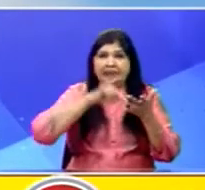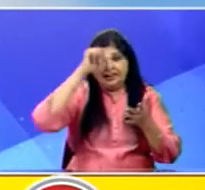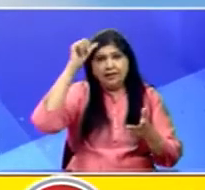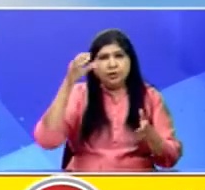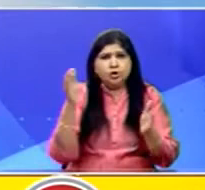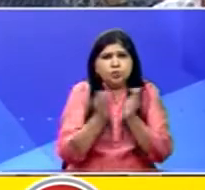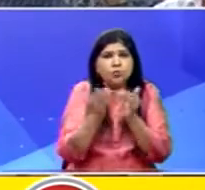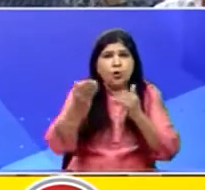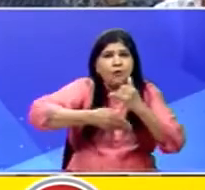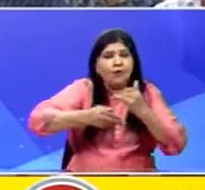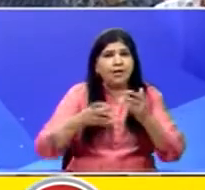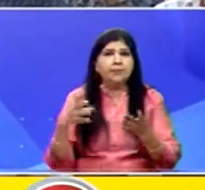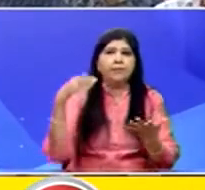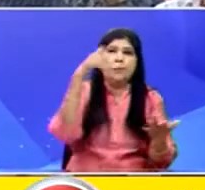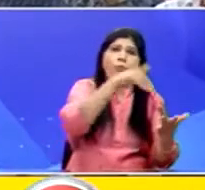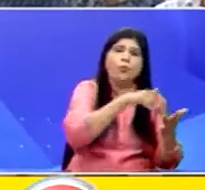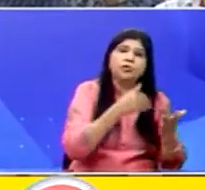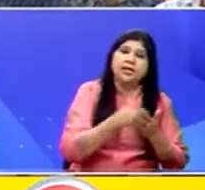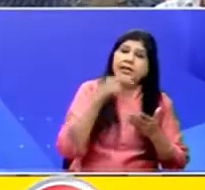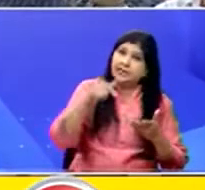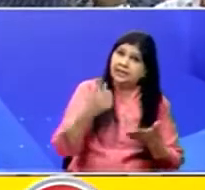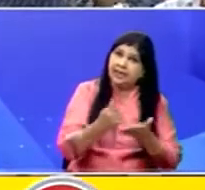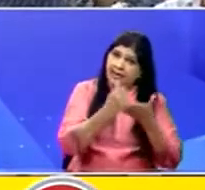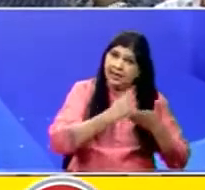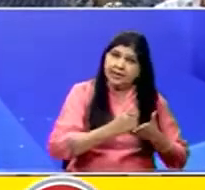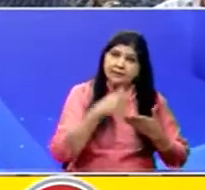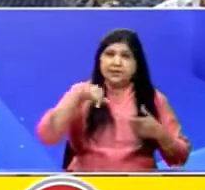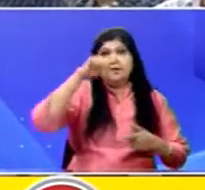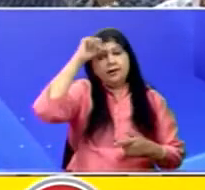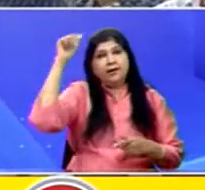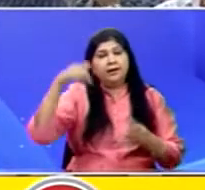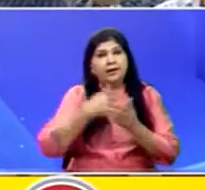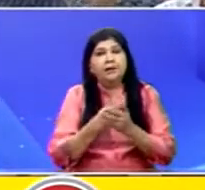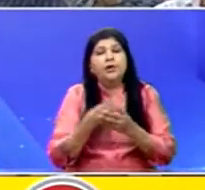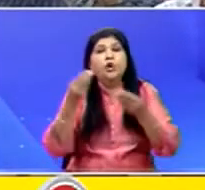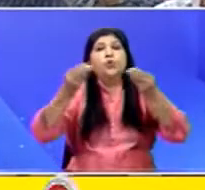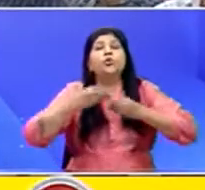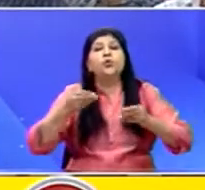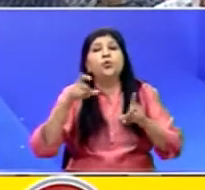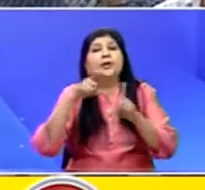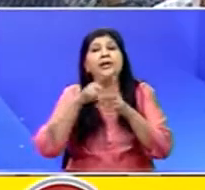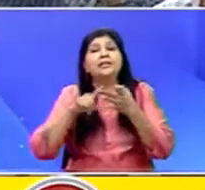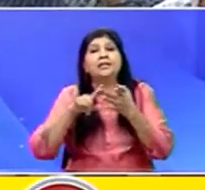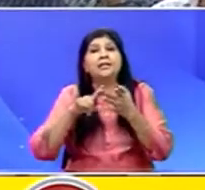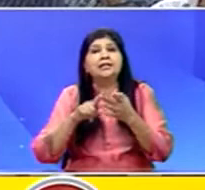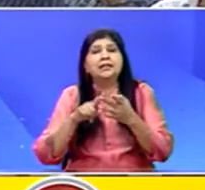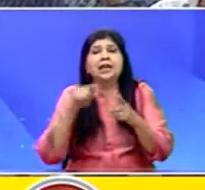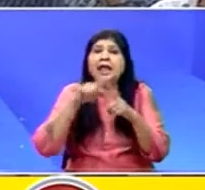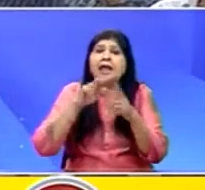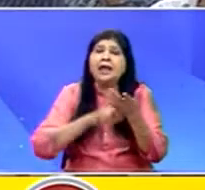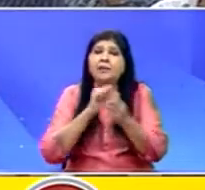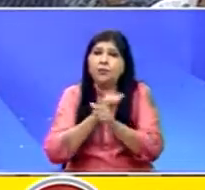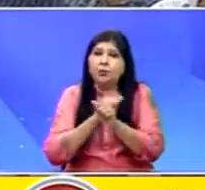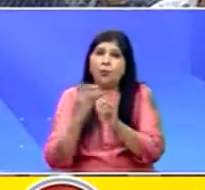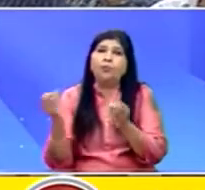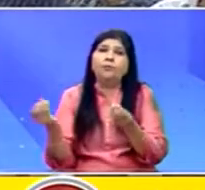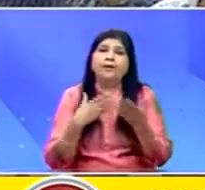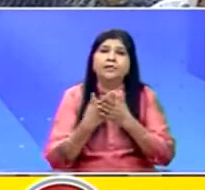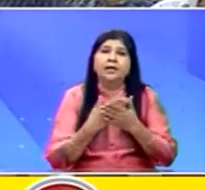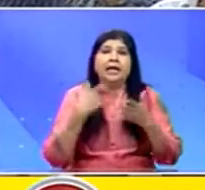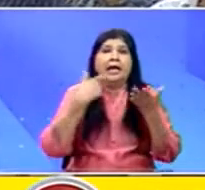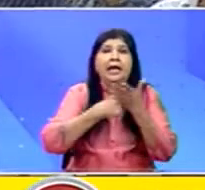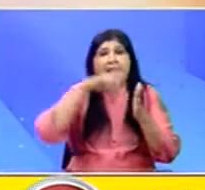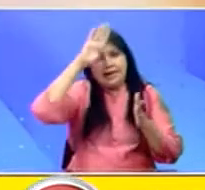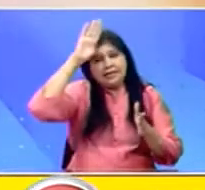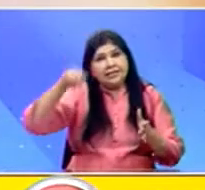में पहुंचा दी है। इस वजह से देश में नए डिजिटल एंटरप्रेन्योर पैदा हो रहे हैं। राजस्थान